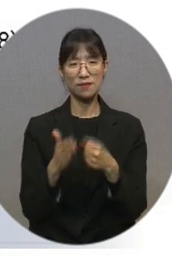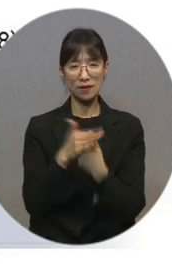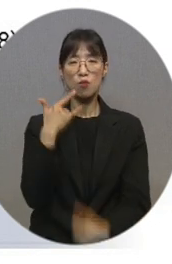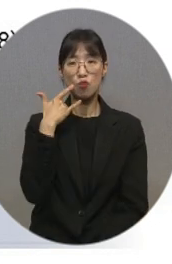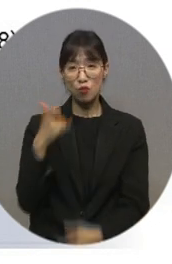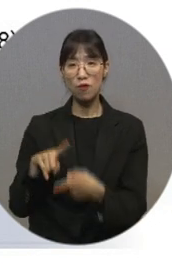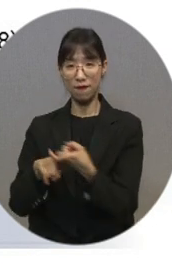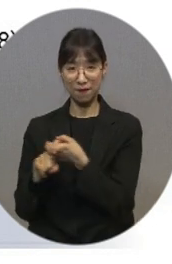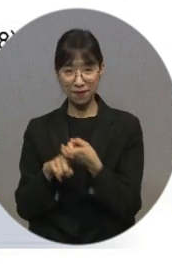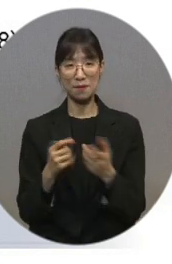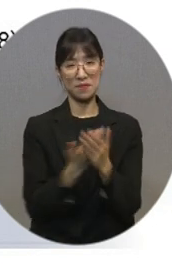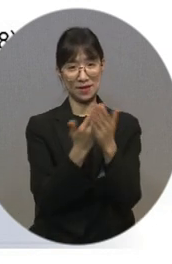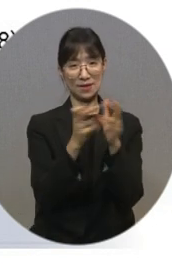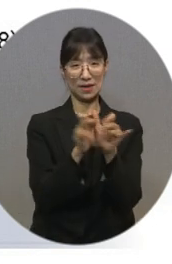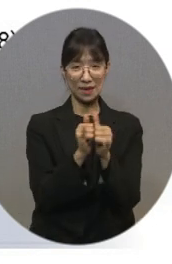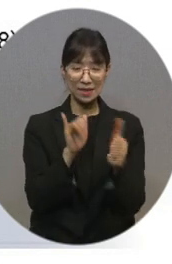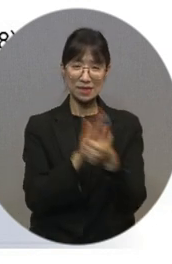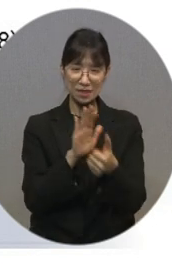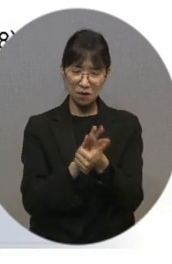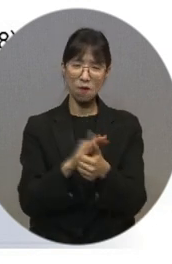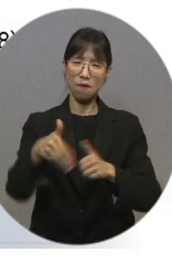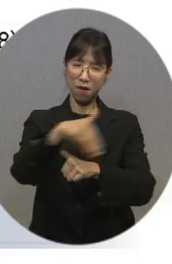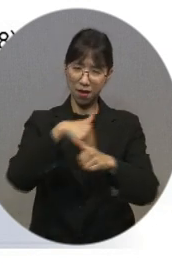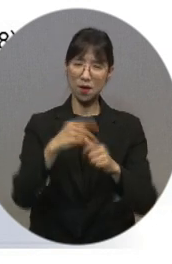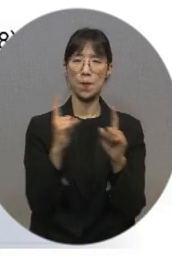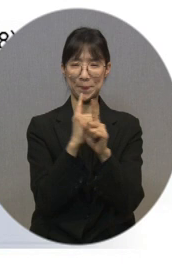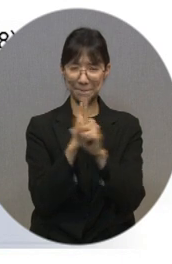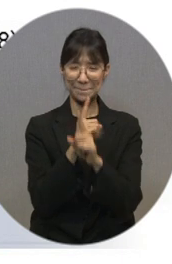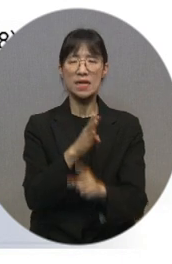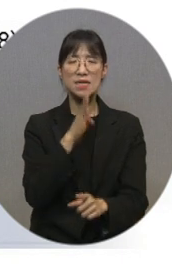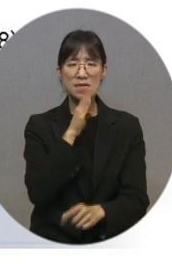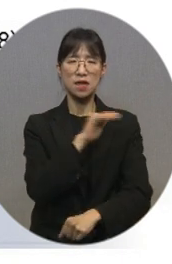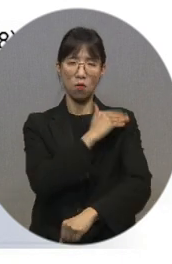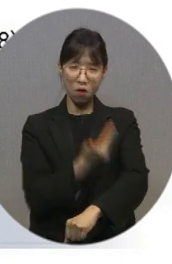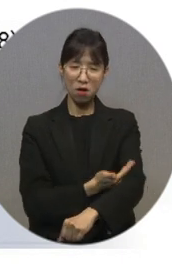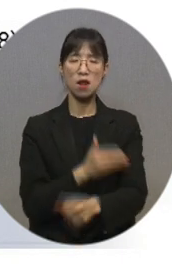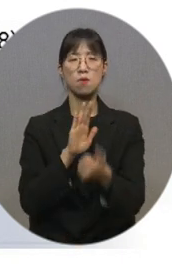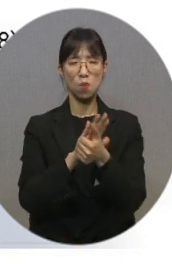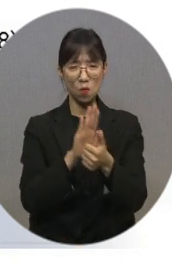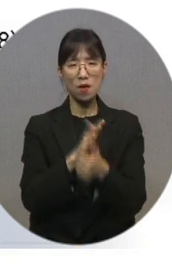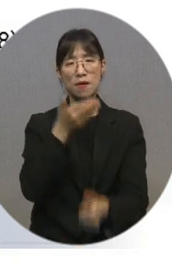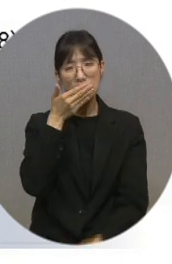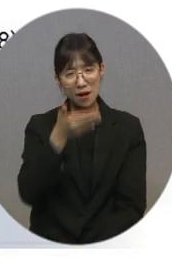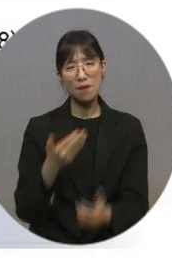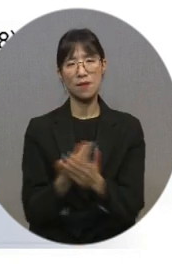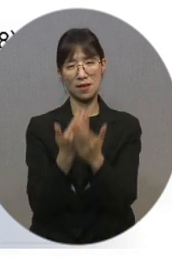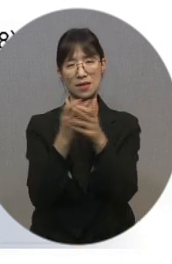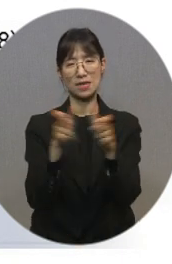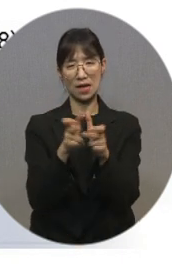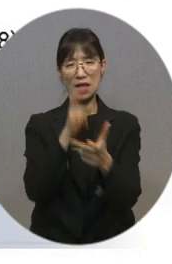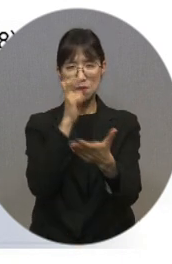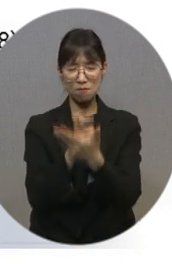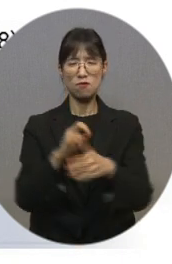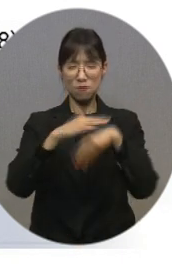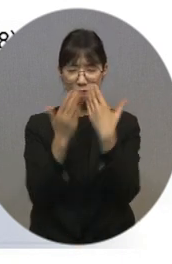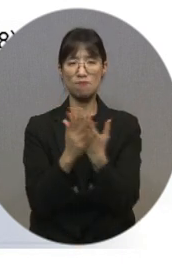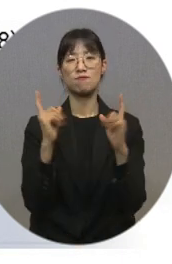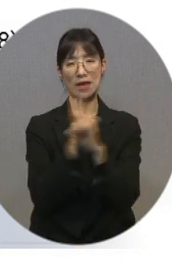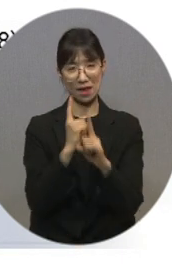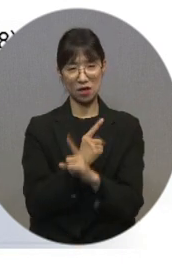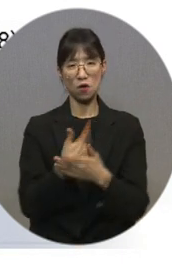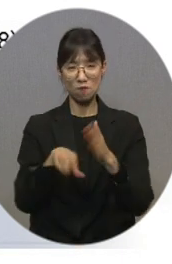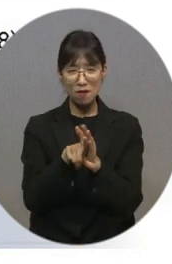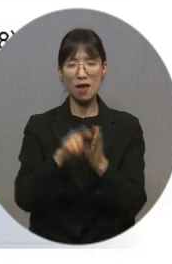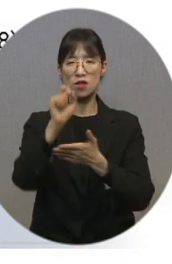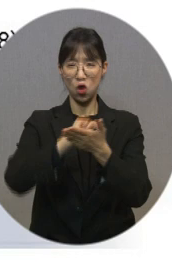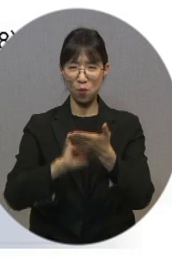부모연대는 발달장애 지원 여건을 개선하고 실질적 권리를 보장할 수 있는 발달장애인법 전부 개정을 위한